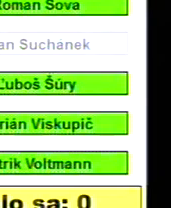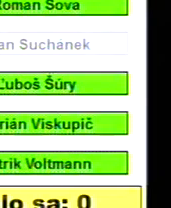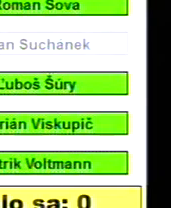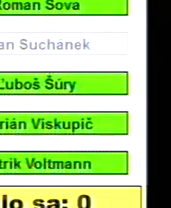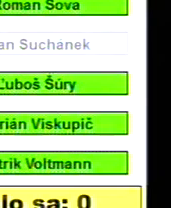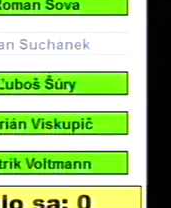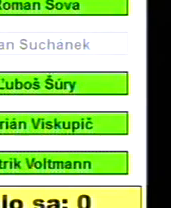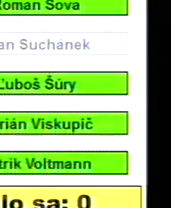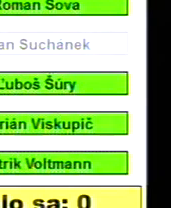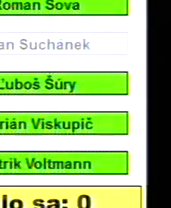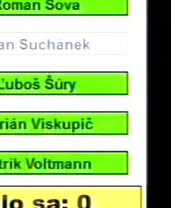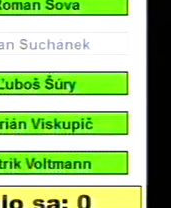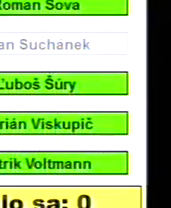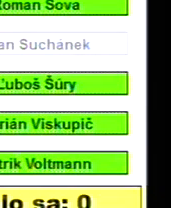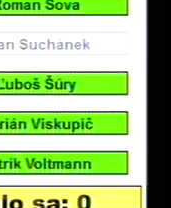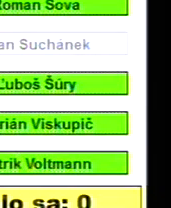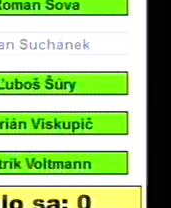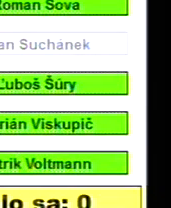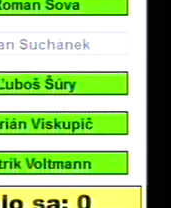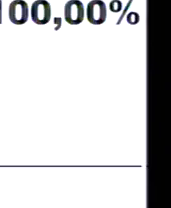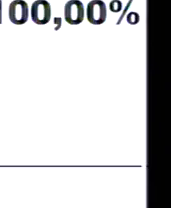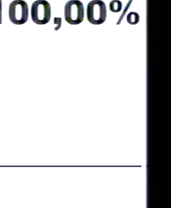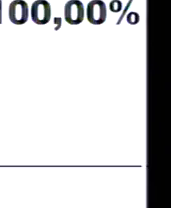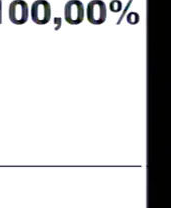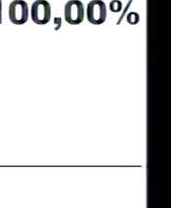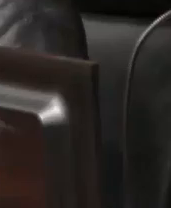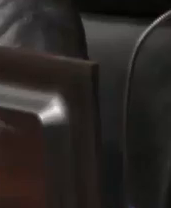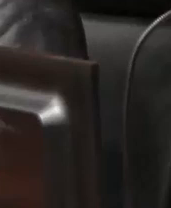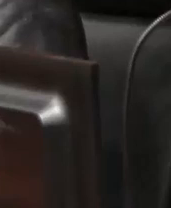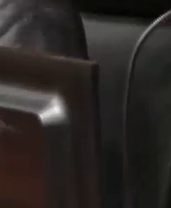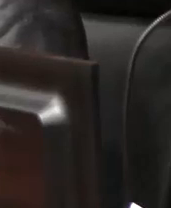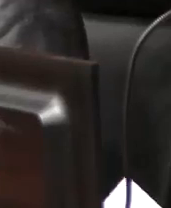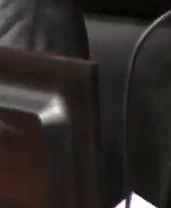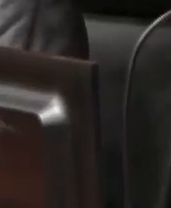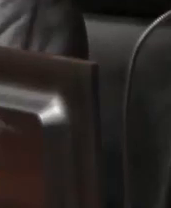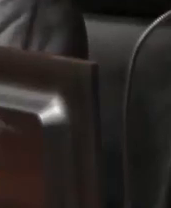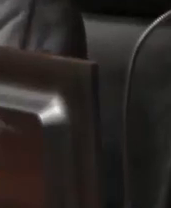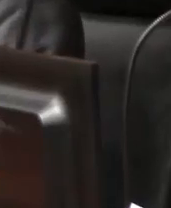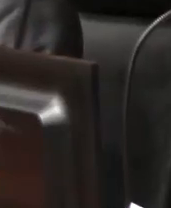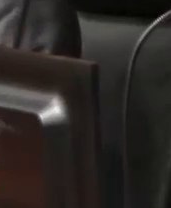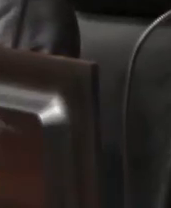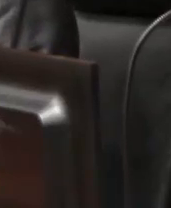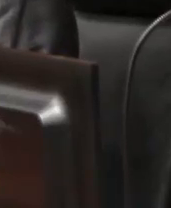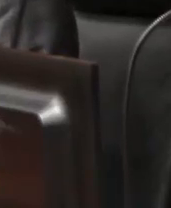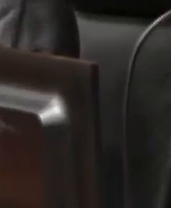Konštatujem, že materiál bol prijatý jednomyselne 35 hlasmi za z 35 prítomných